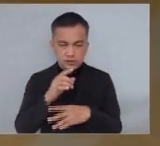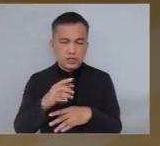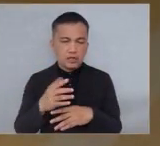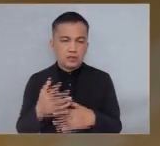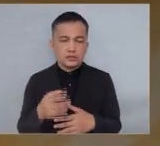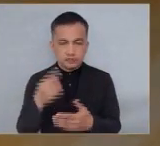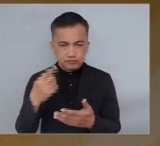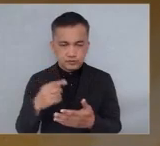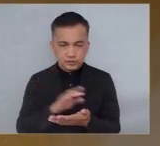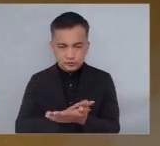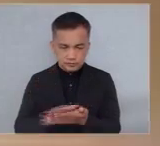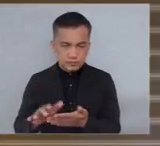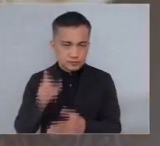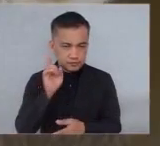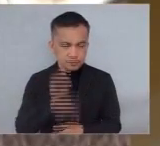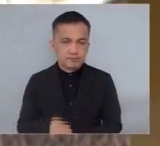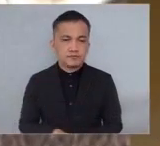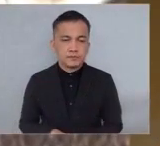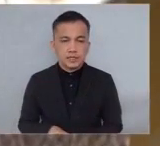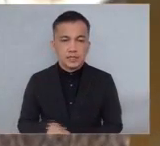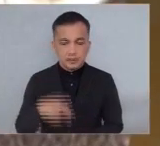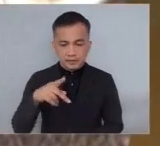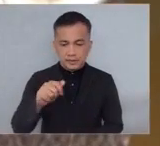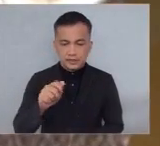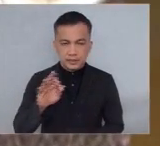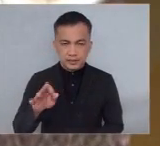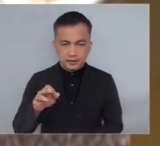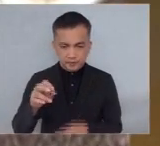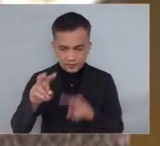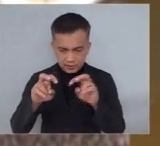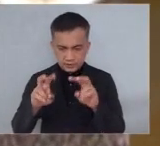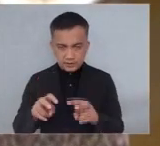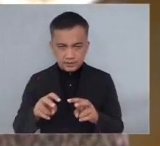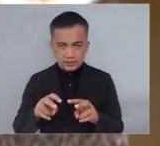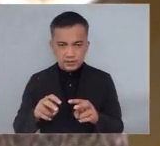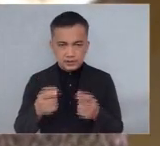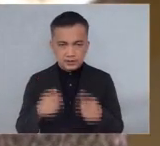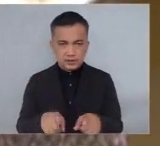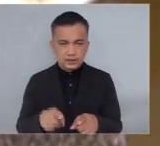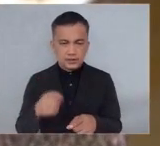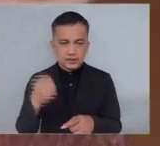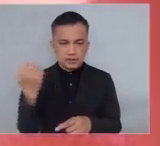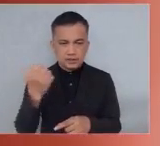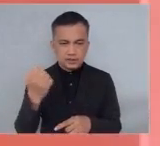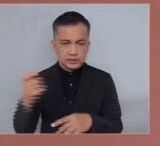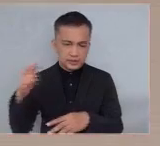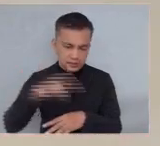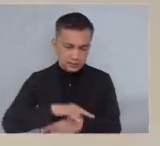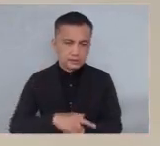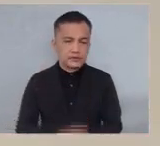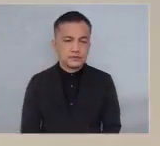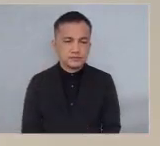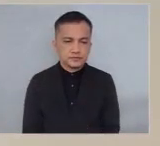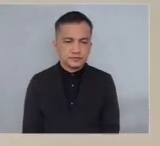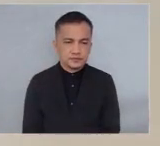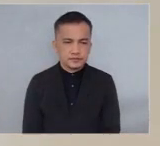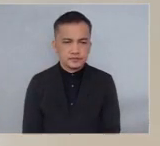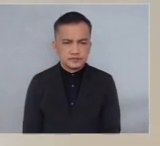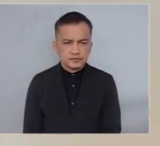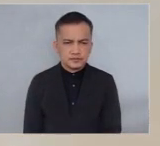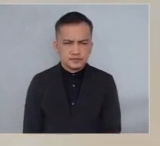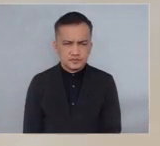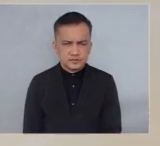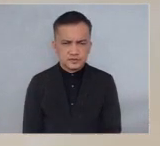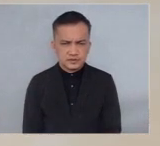Nag-iimbestiga na ang Philippine Air Force sa nangyaring emergency landing ng aircraft. This is a relatively new